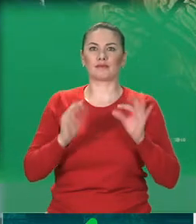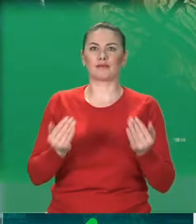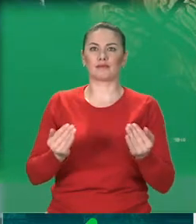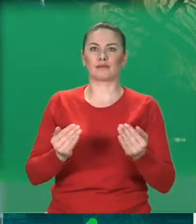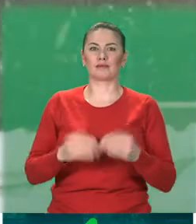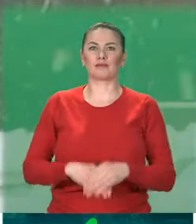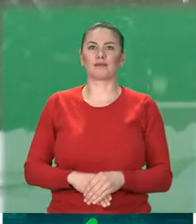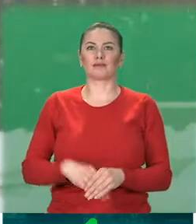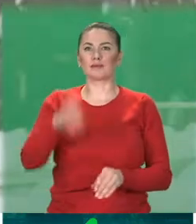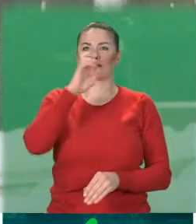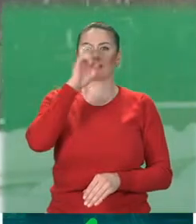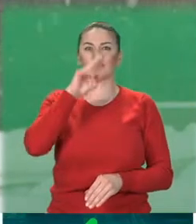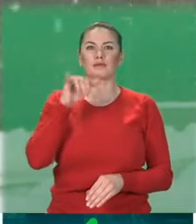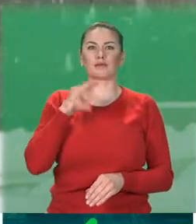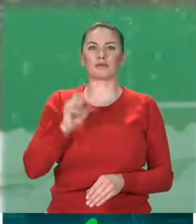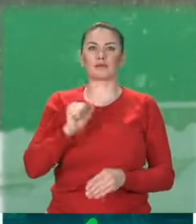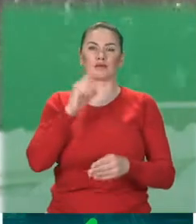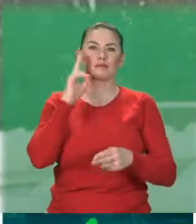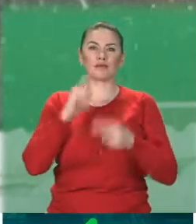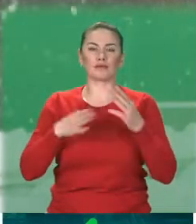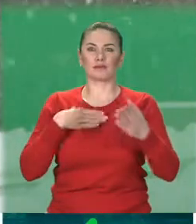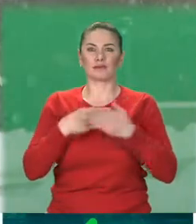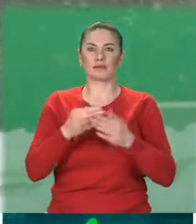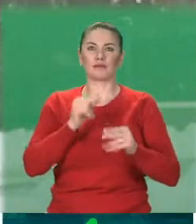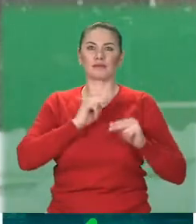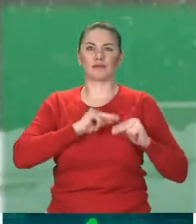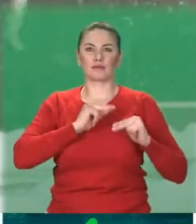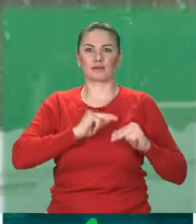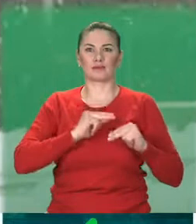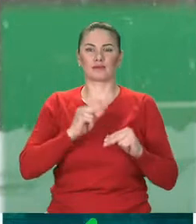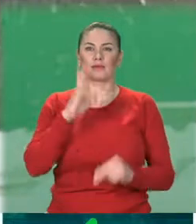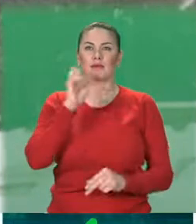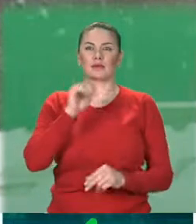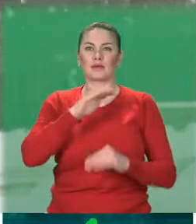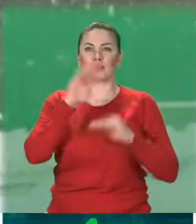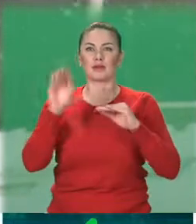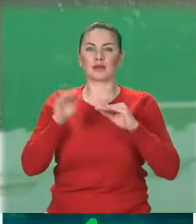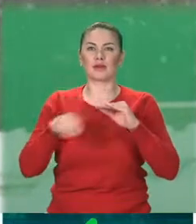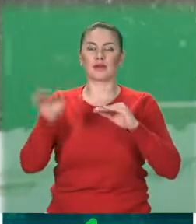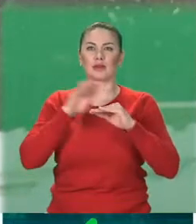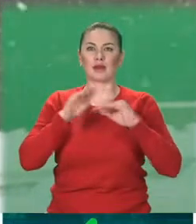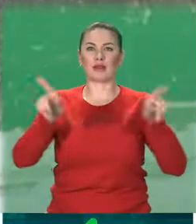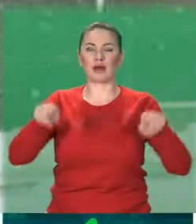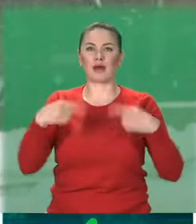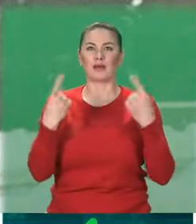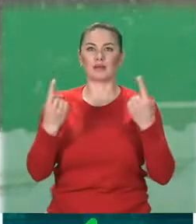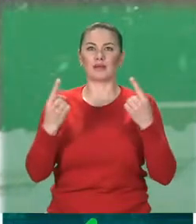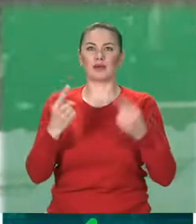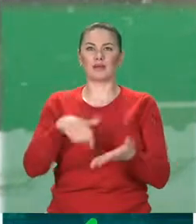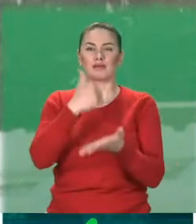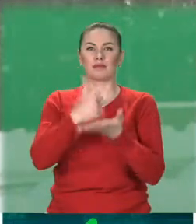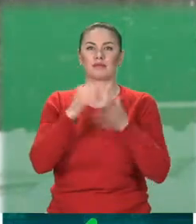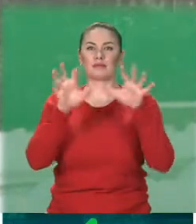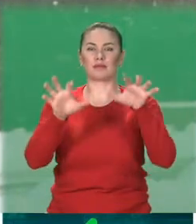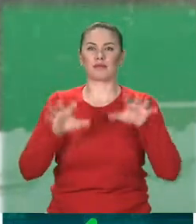Львова. Государственная Дума закончила свою работу над обновлением Конституции России. В третьем чтении депутаты приняли изменения в